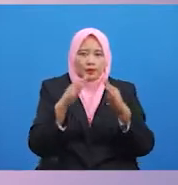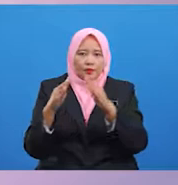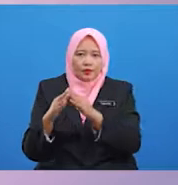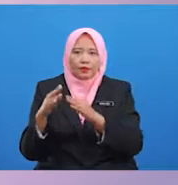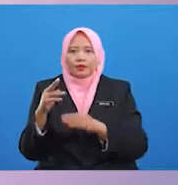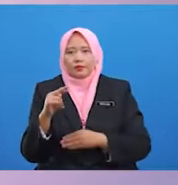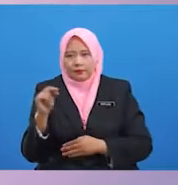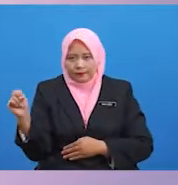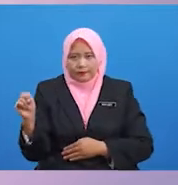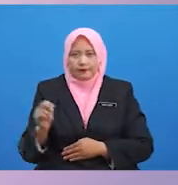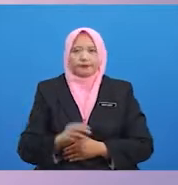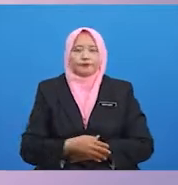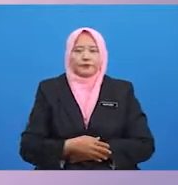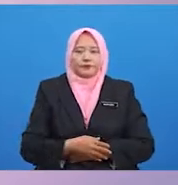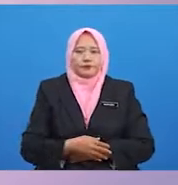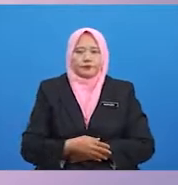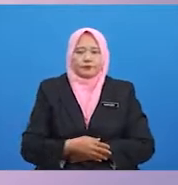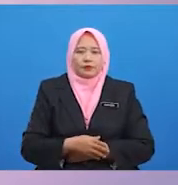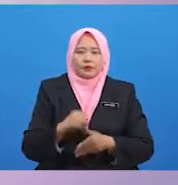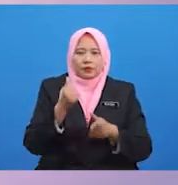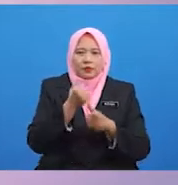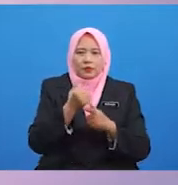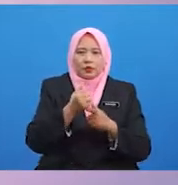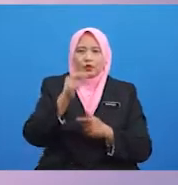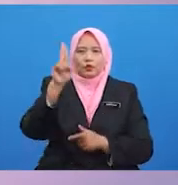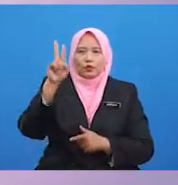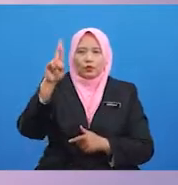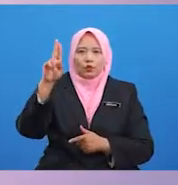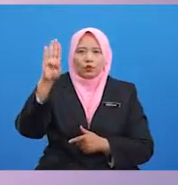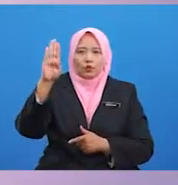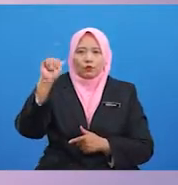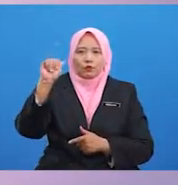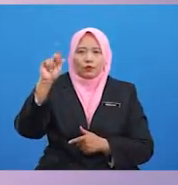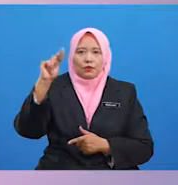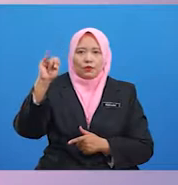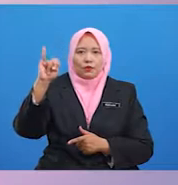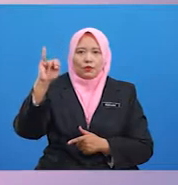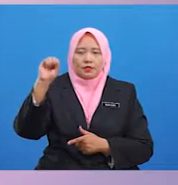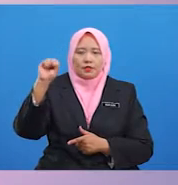Murid-murid, kegiatan ekonomi telah menyumbang kepada proses perbandaran.